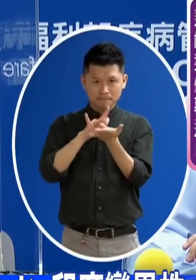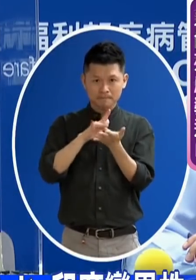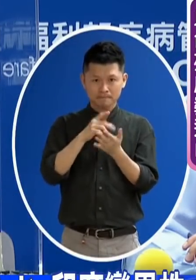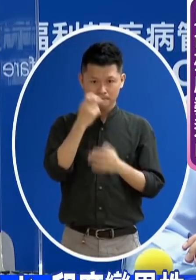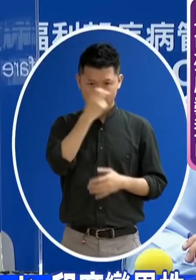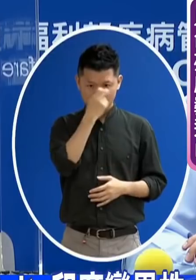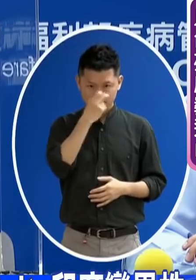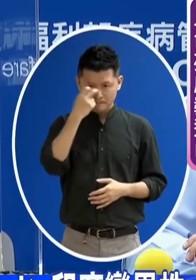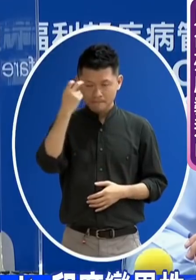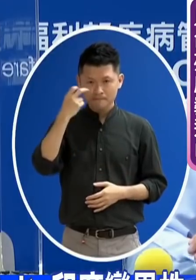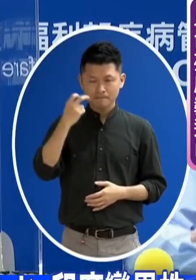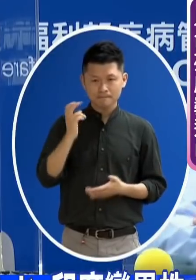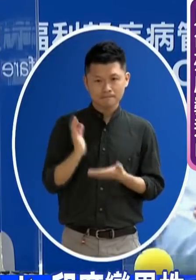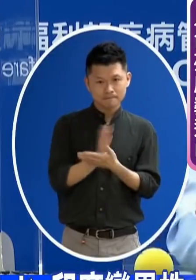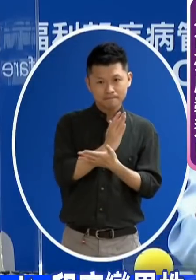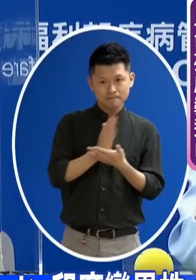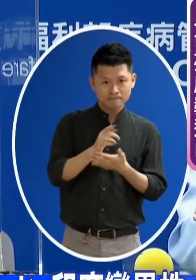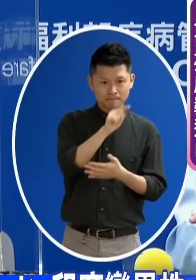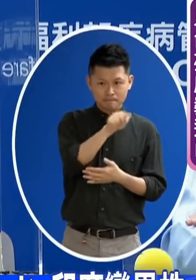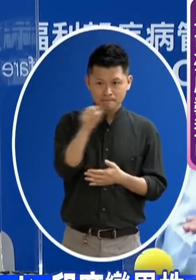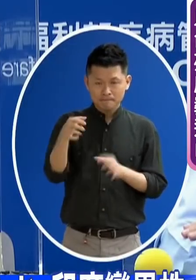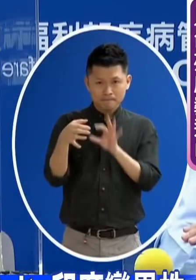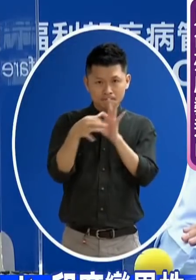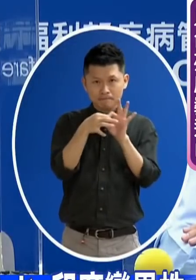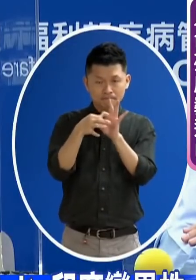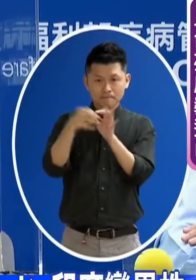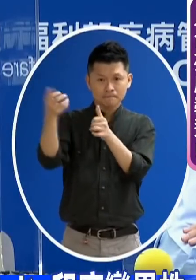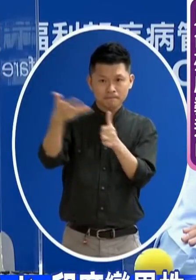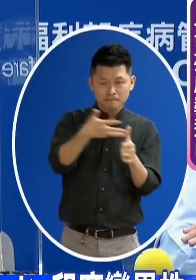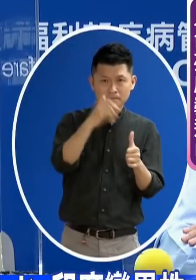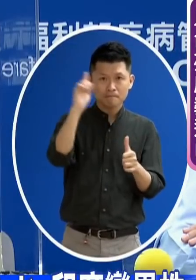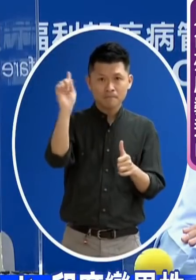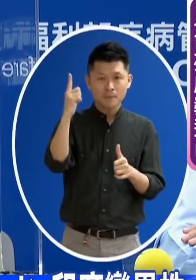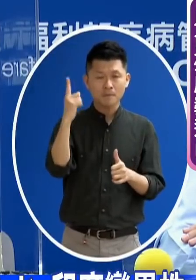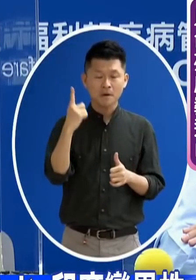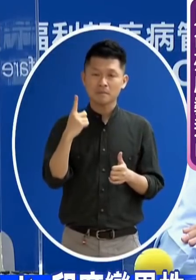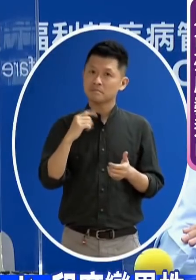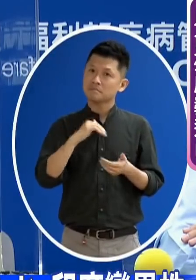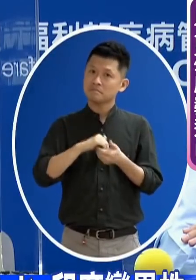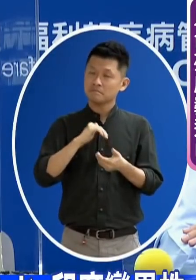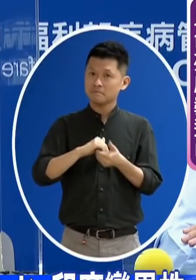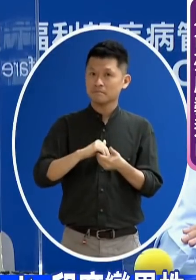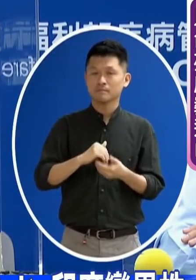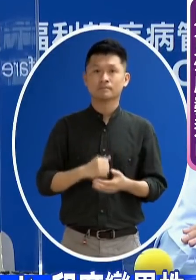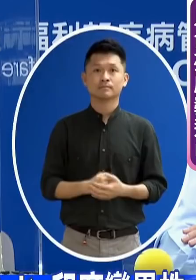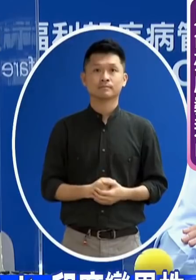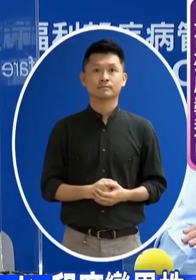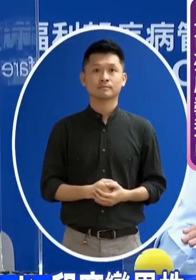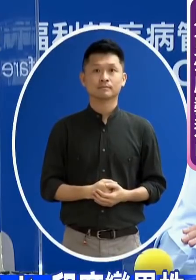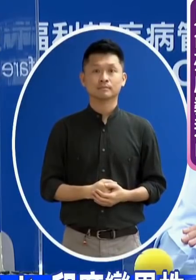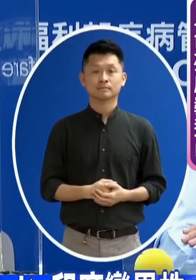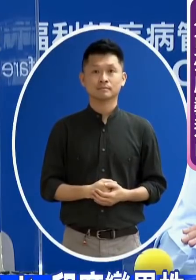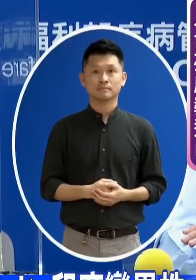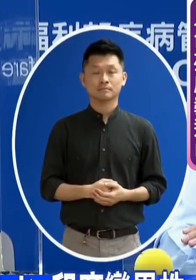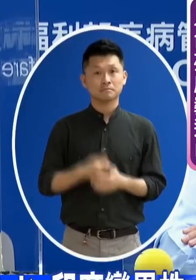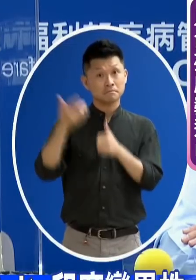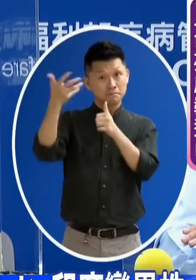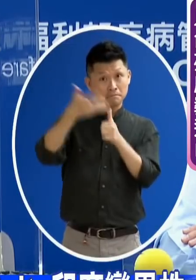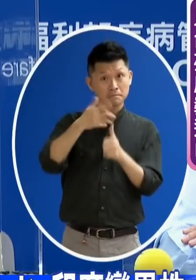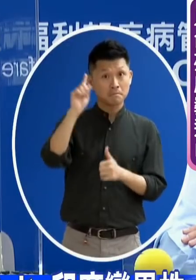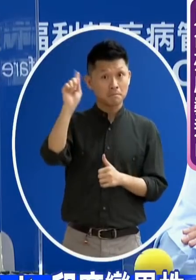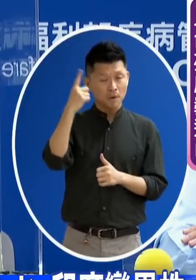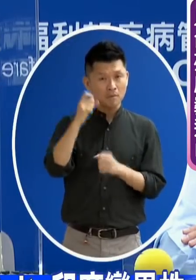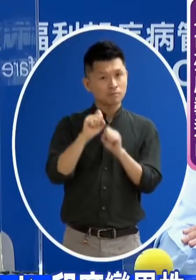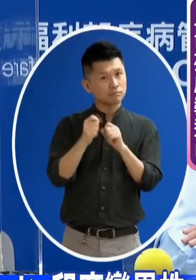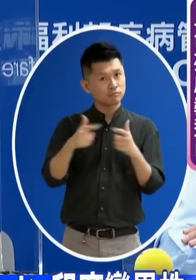他相关的有关联的染疫的情况，哈，是不是同样的变异株，哈，也许是不同的感染